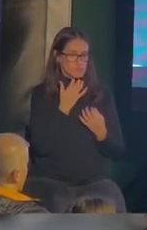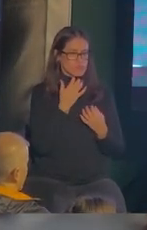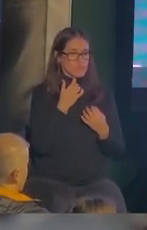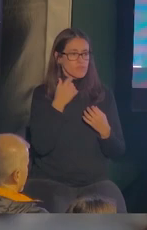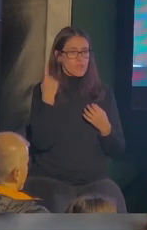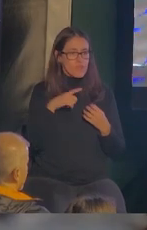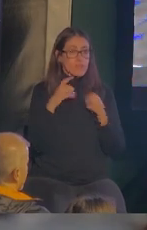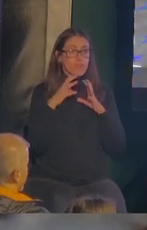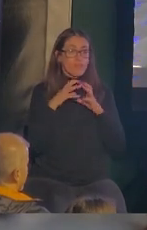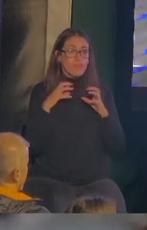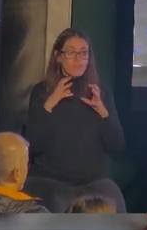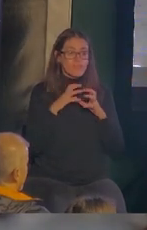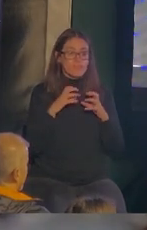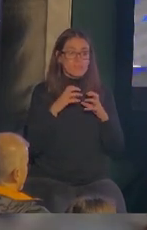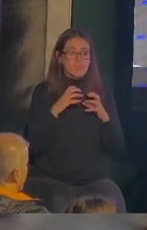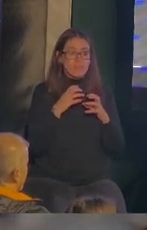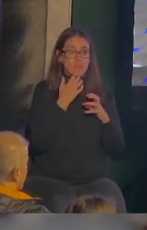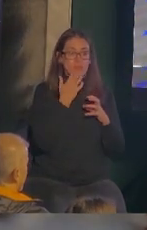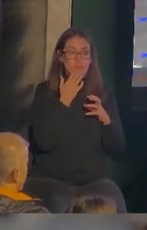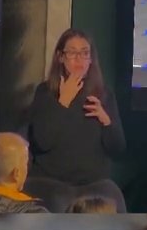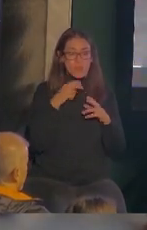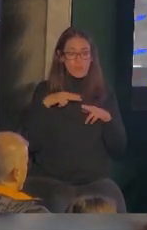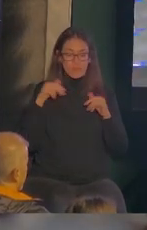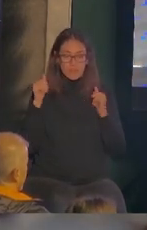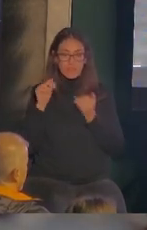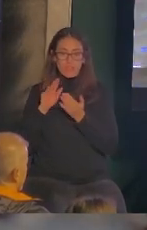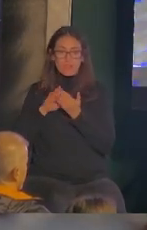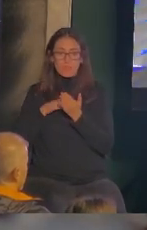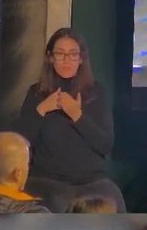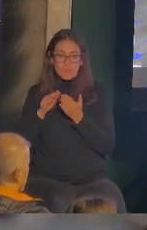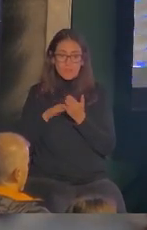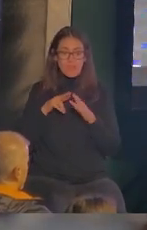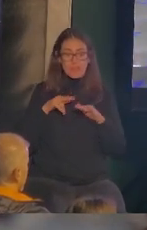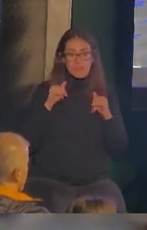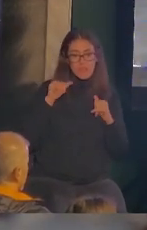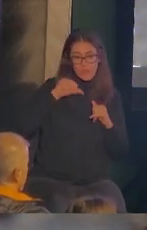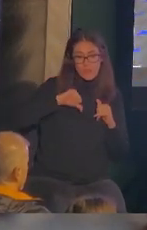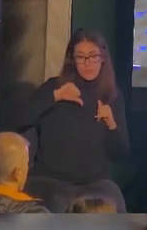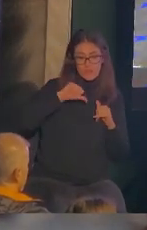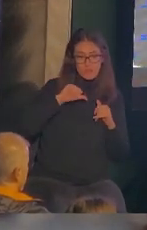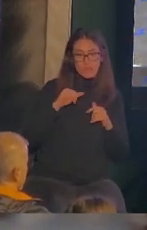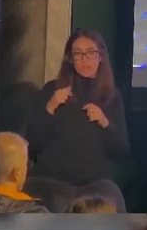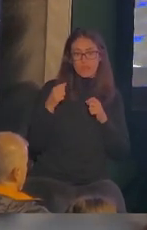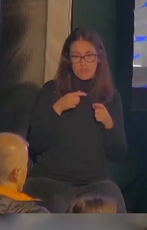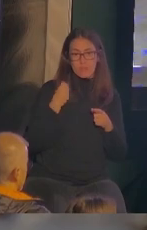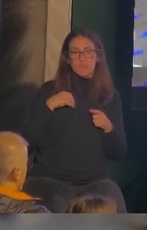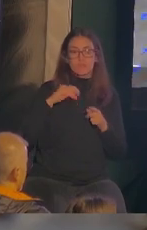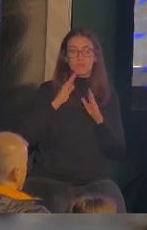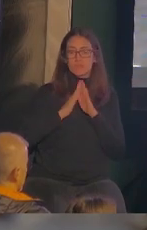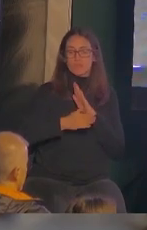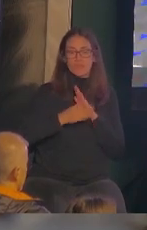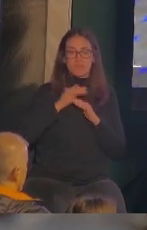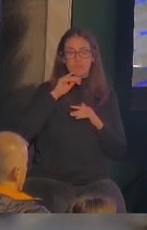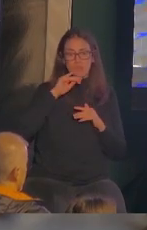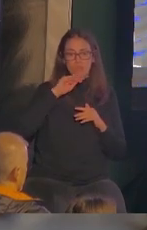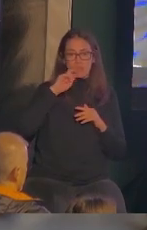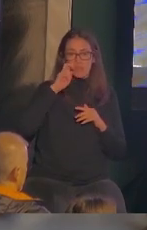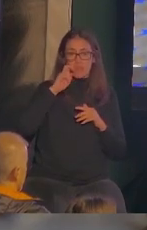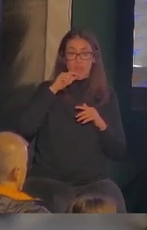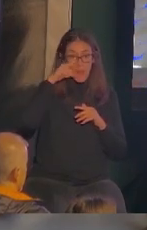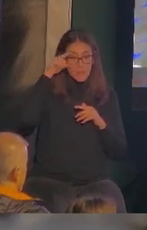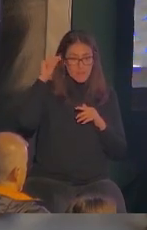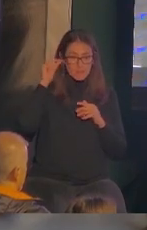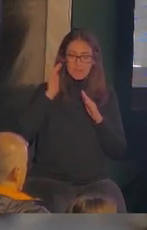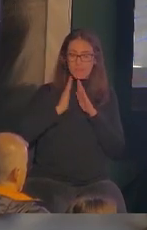greix que no li fico ni amb mantega ni amb oli, me la porta el fruit sec. El mateix greix del fruit